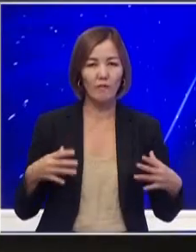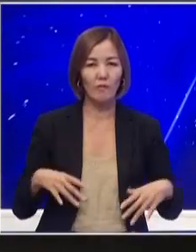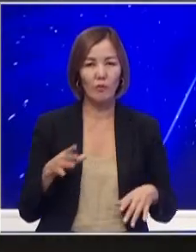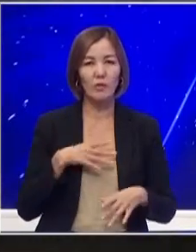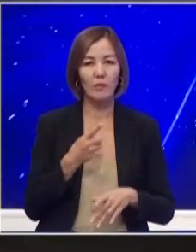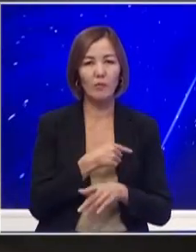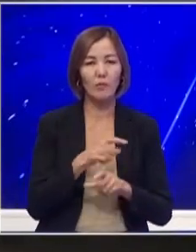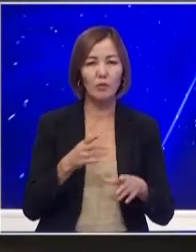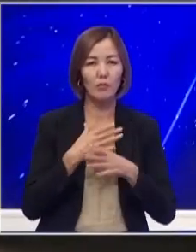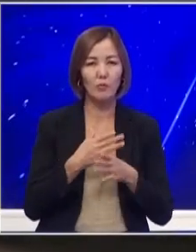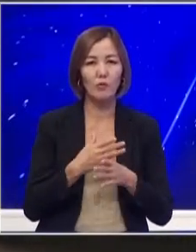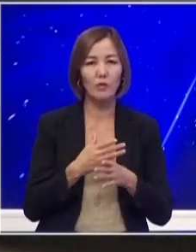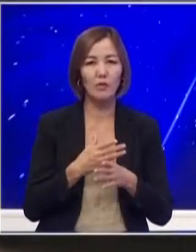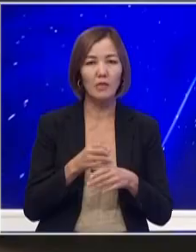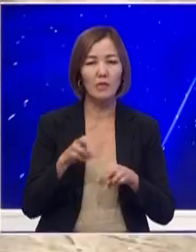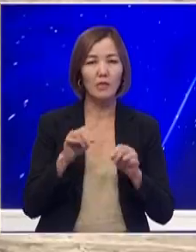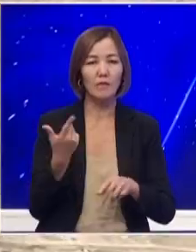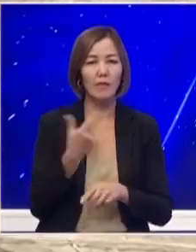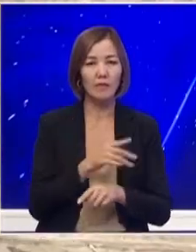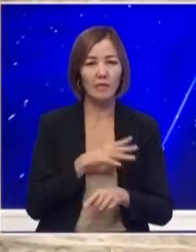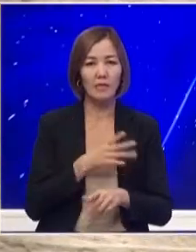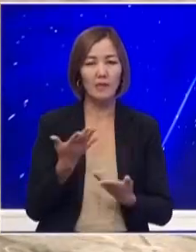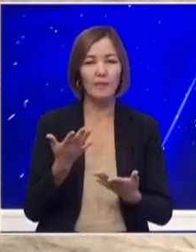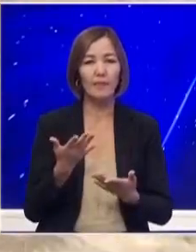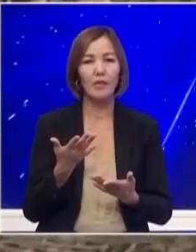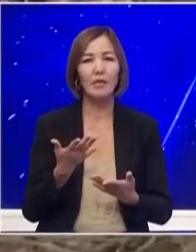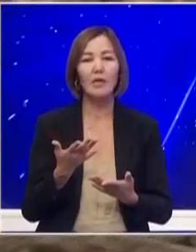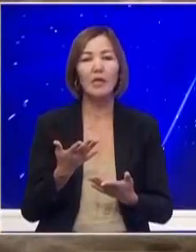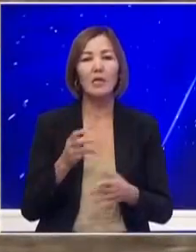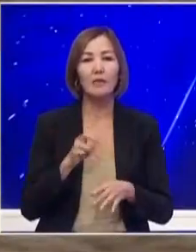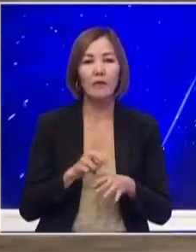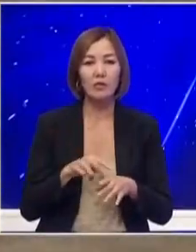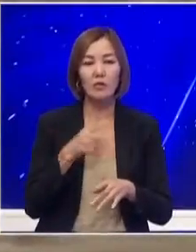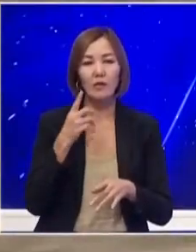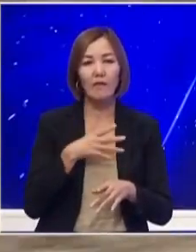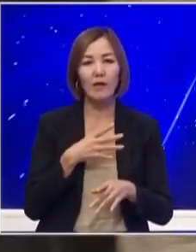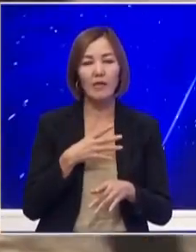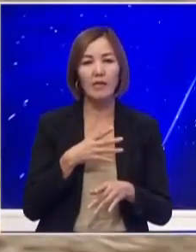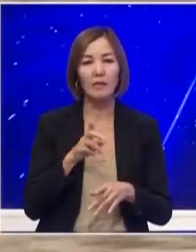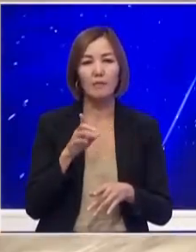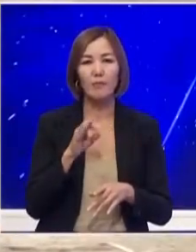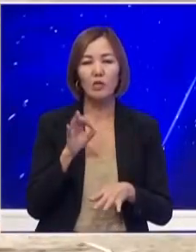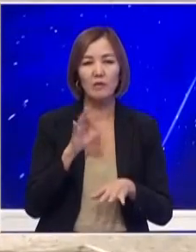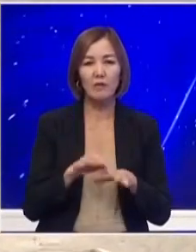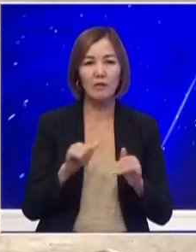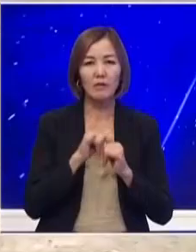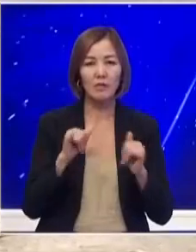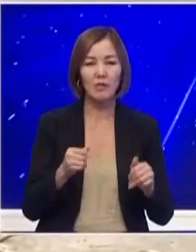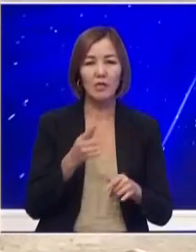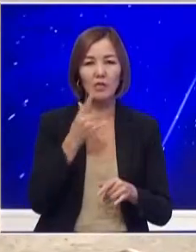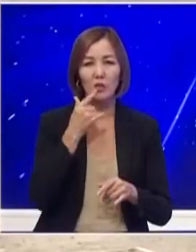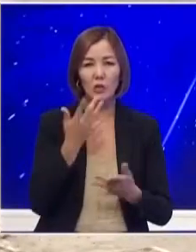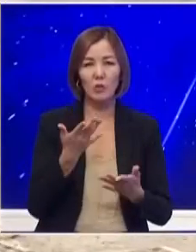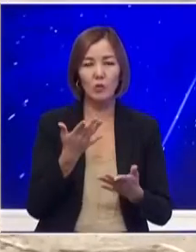за медицинской помощью и принимают специальные вакцины. Эпидемиологи подчеркивают, что бешенство распространяется через слюну